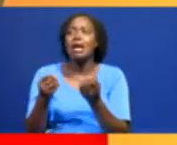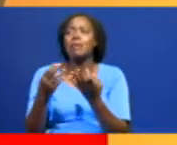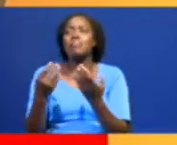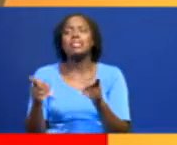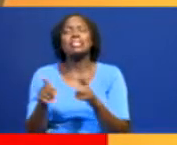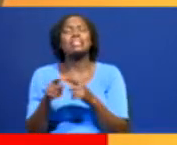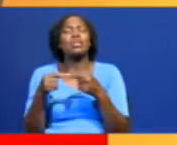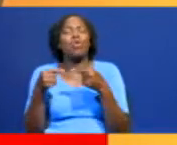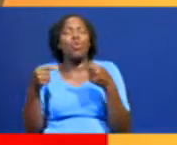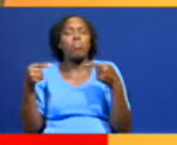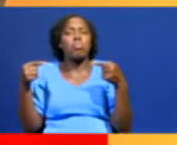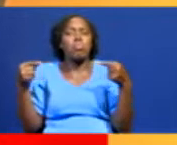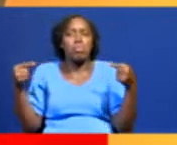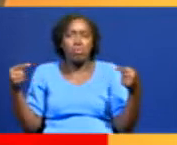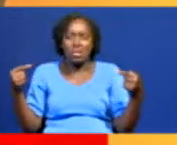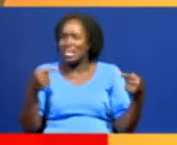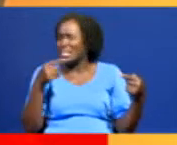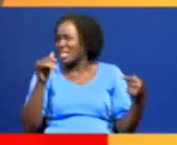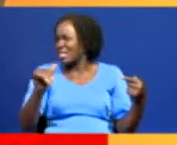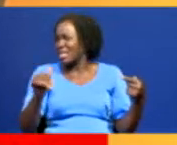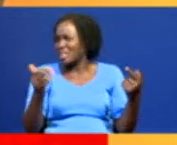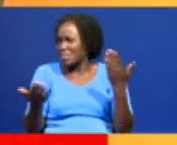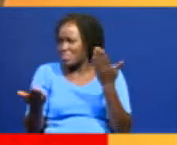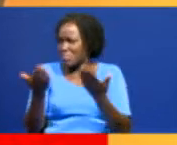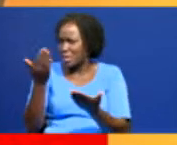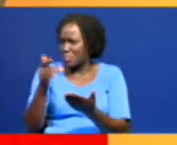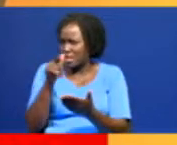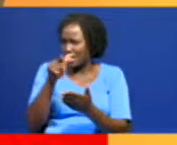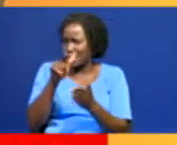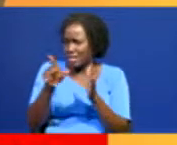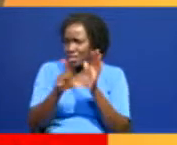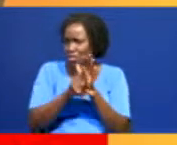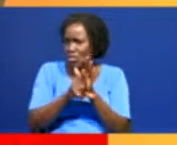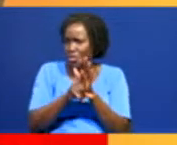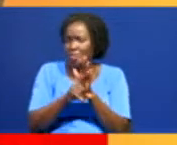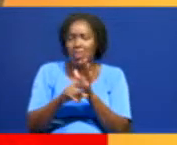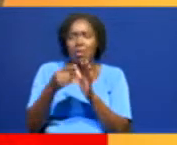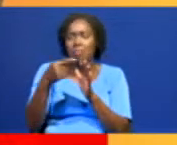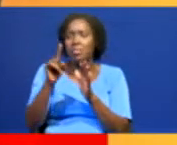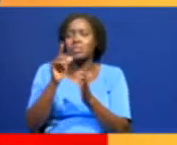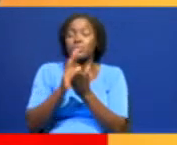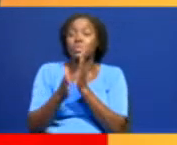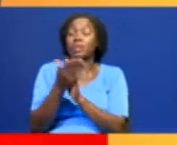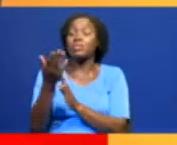walikuwa wanapingana nayo, wakisema kwamba pengine hii sheria haingepitishwa kabla wao